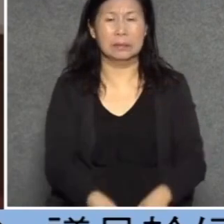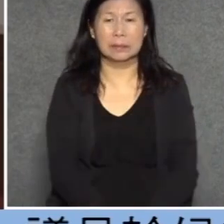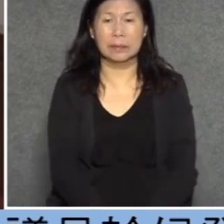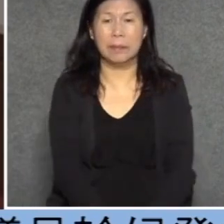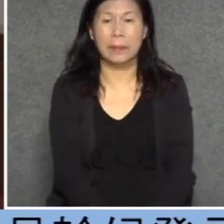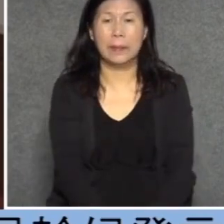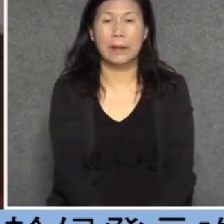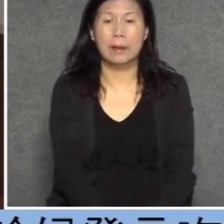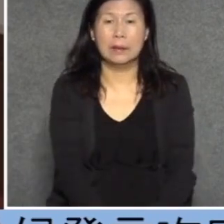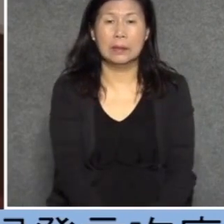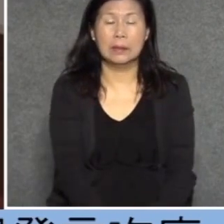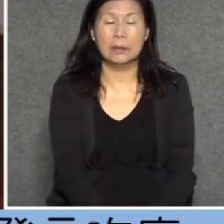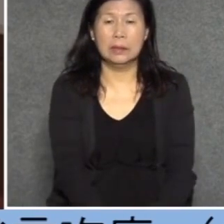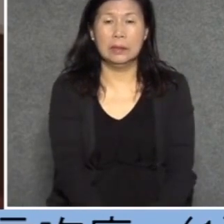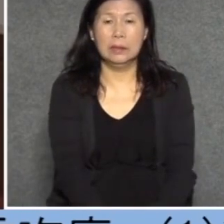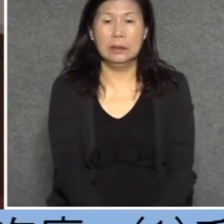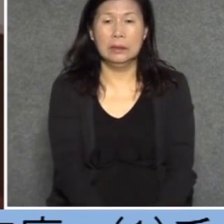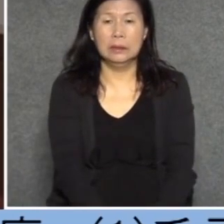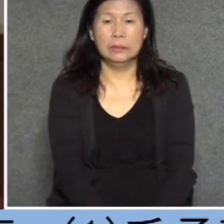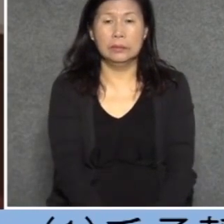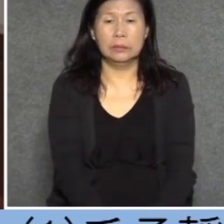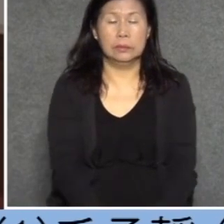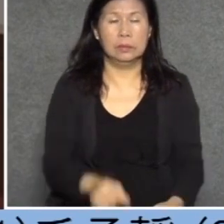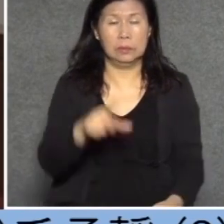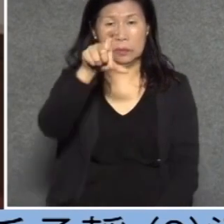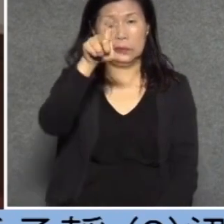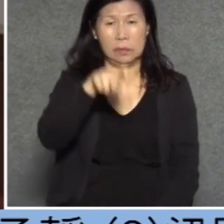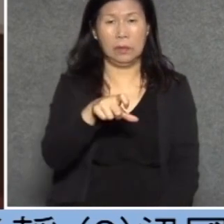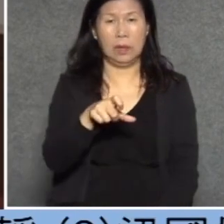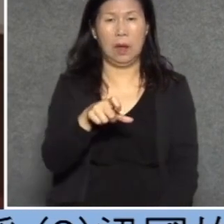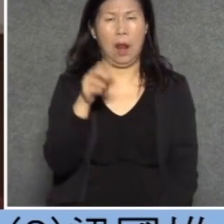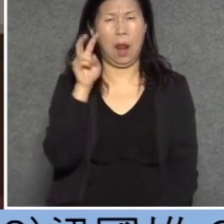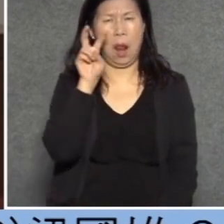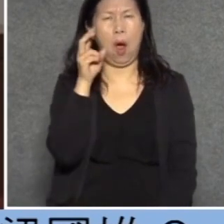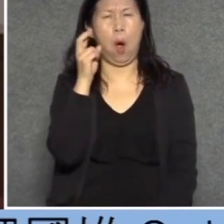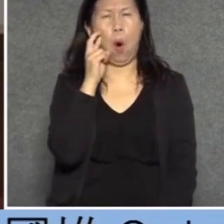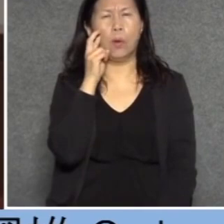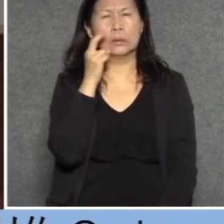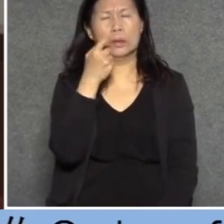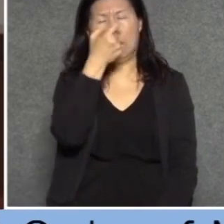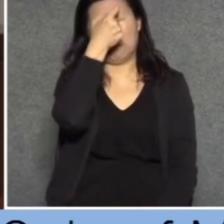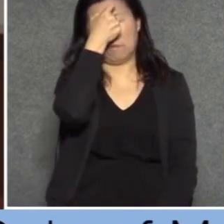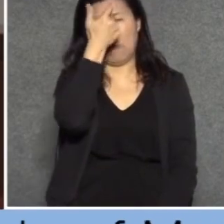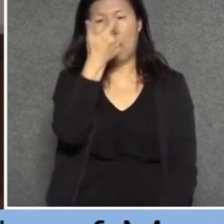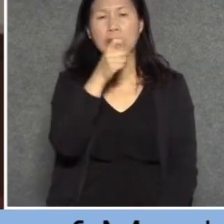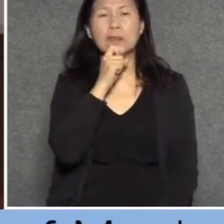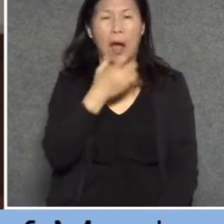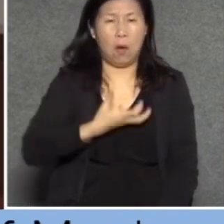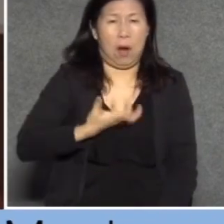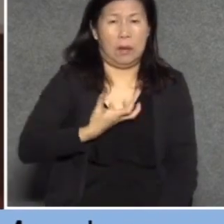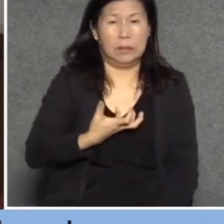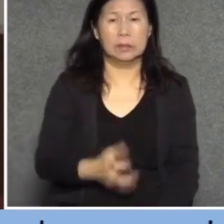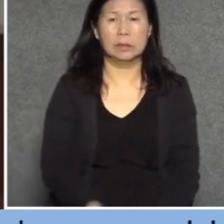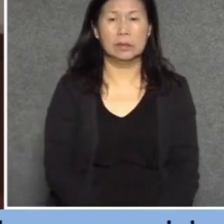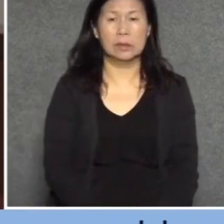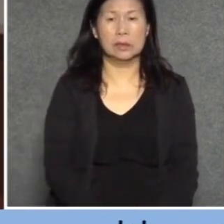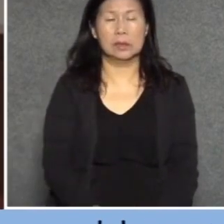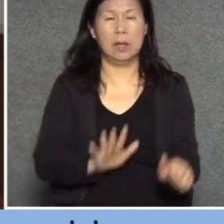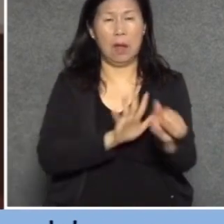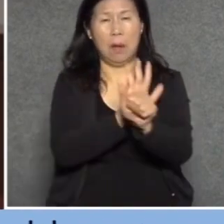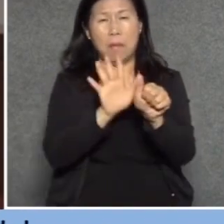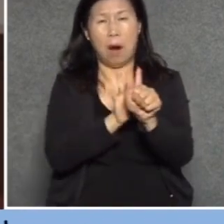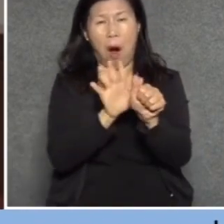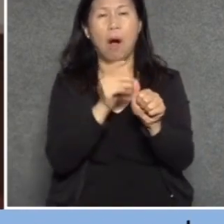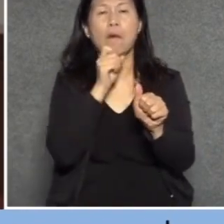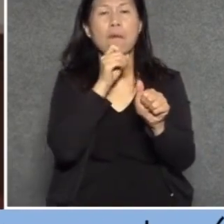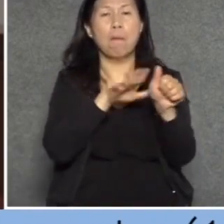即係呢兩個字就即係我一睇就好困擾， 同埋好憤怒。喂，嗰啲蒙冤嘅人